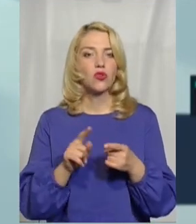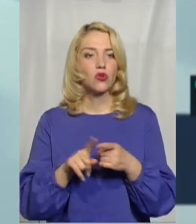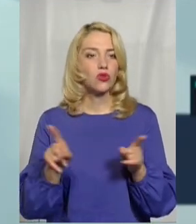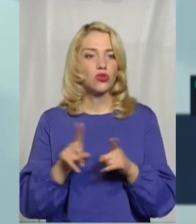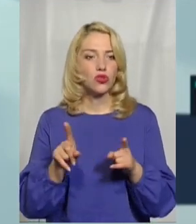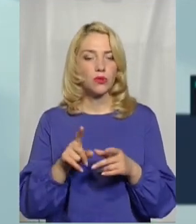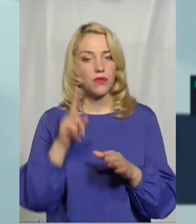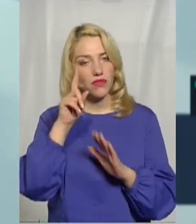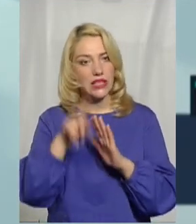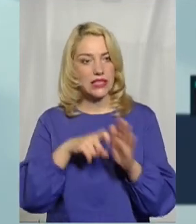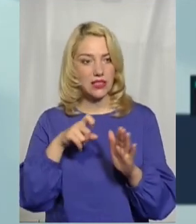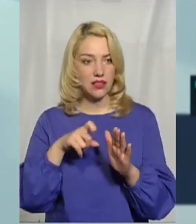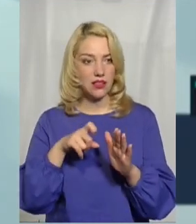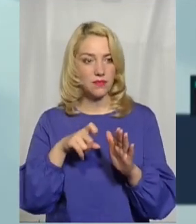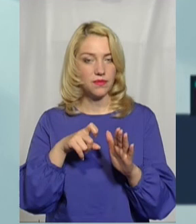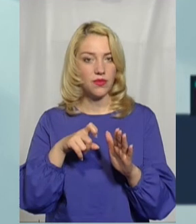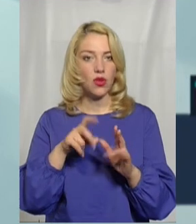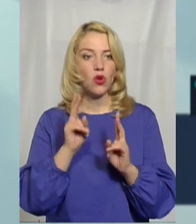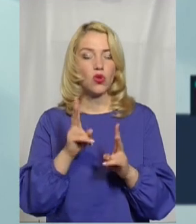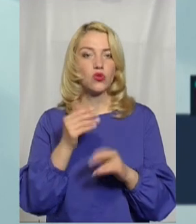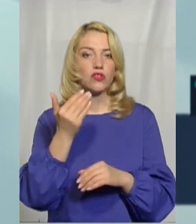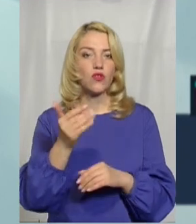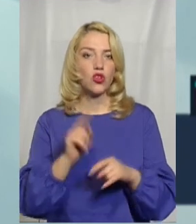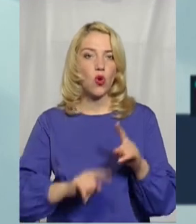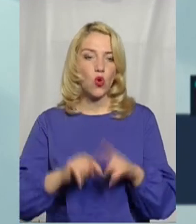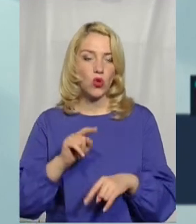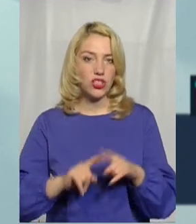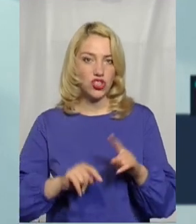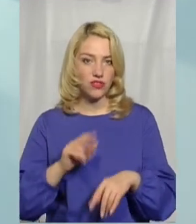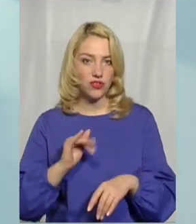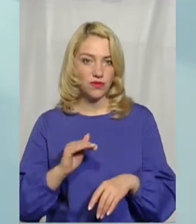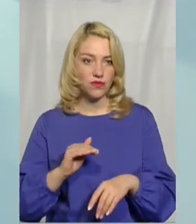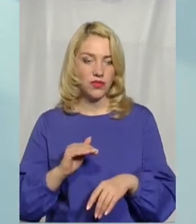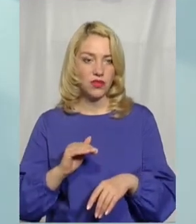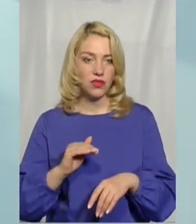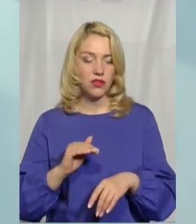наприклад, вияснити, хто з твоїх родичів